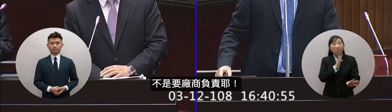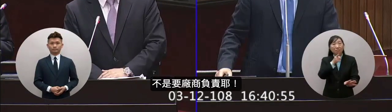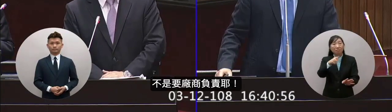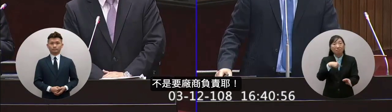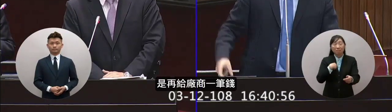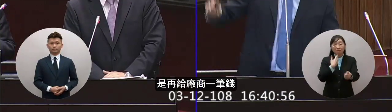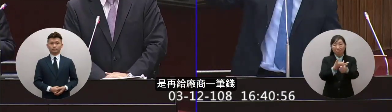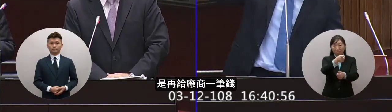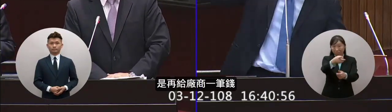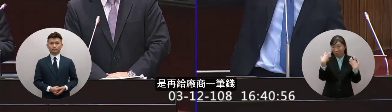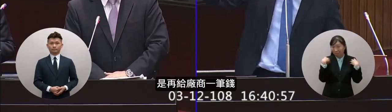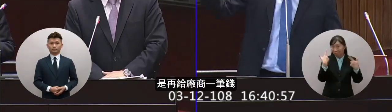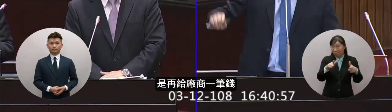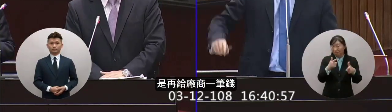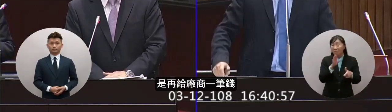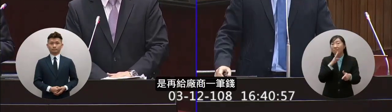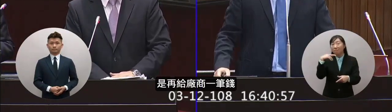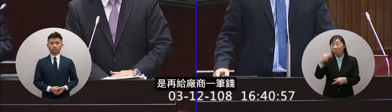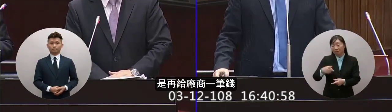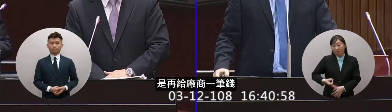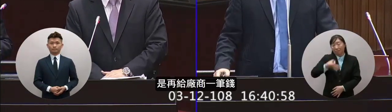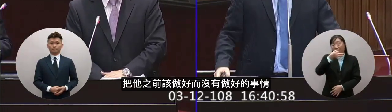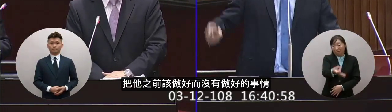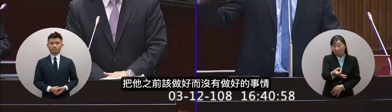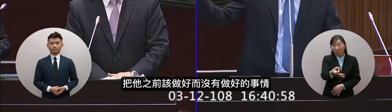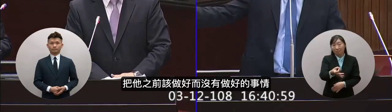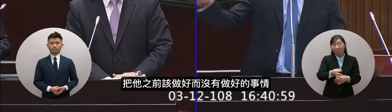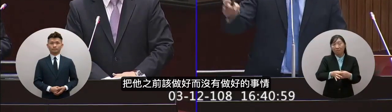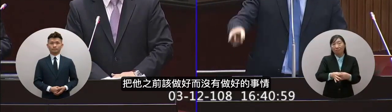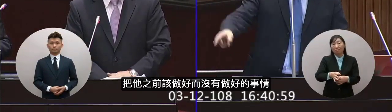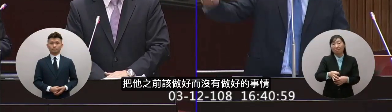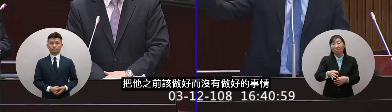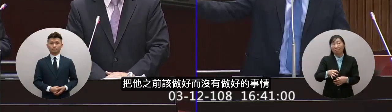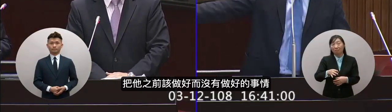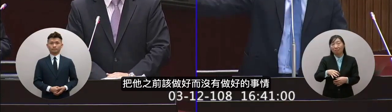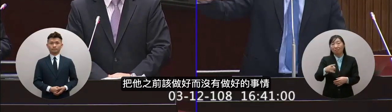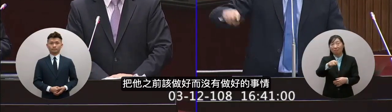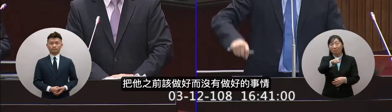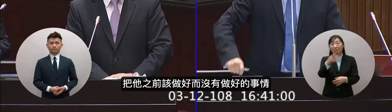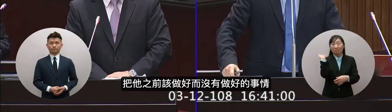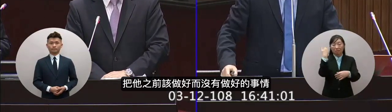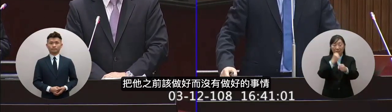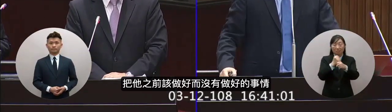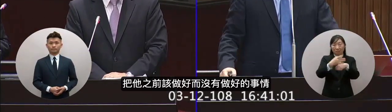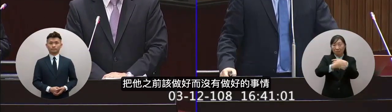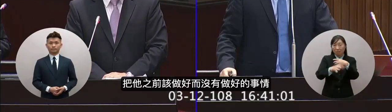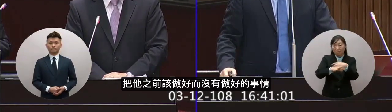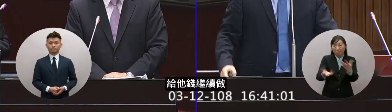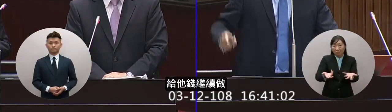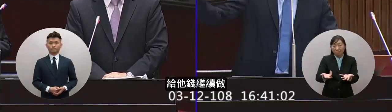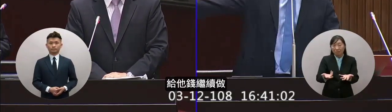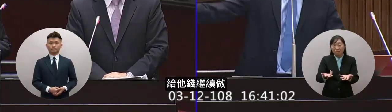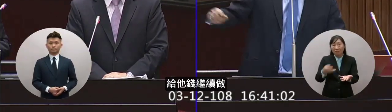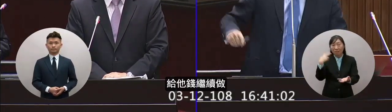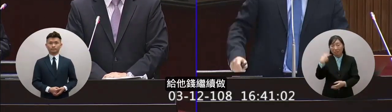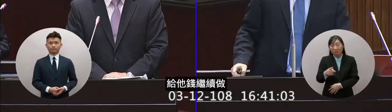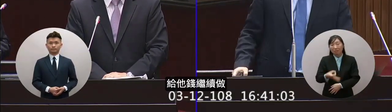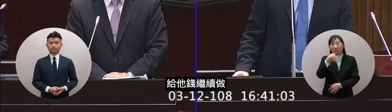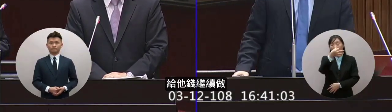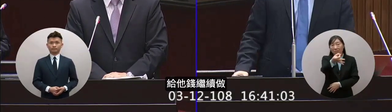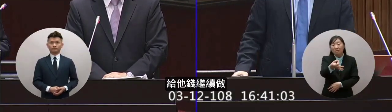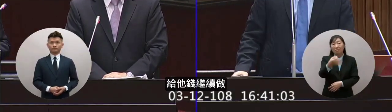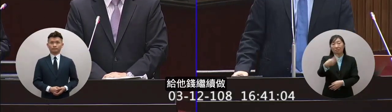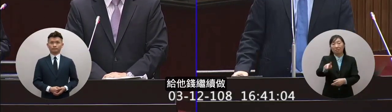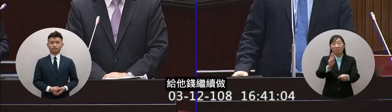责，是再给厂商一笔钱，把他之前该做好而没有做好的事情，给他钱继续